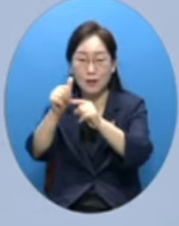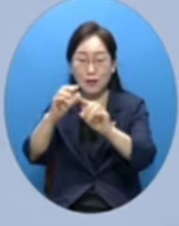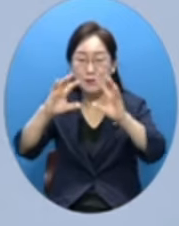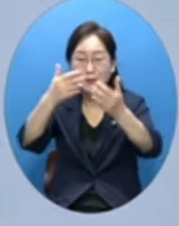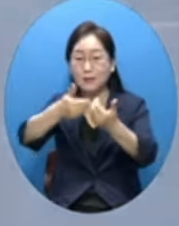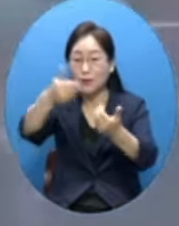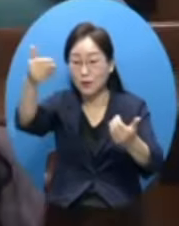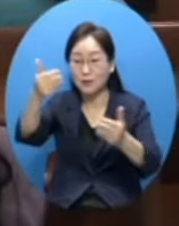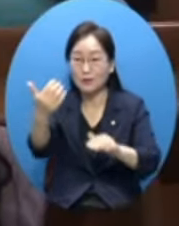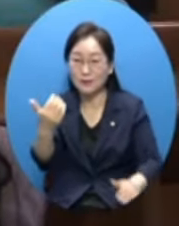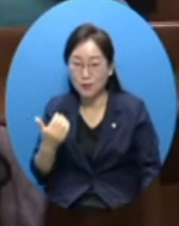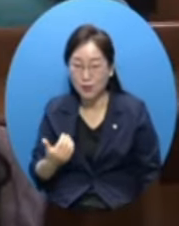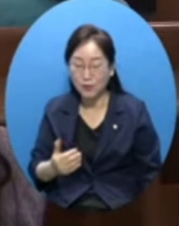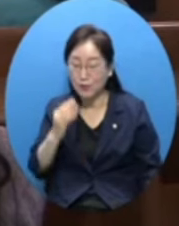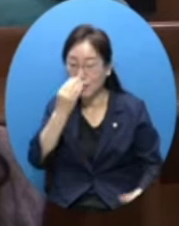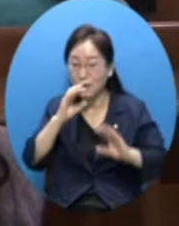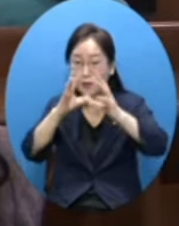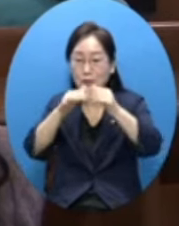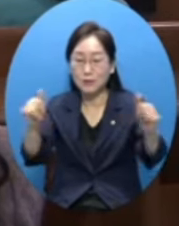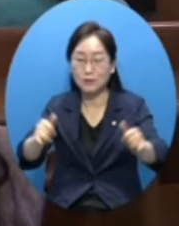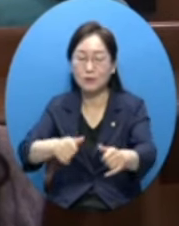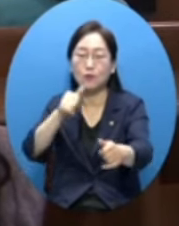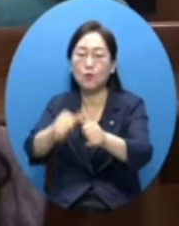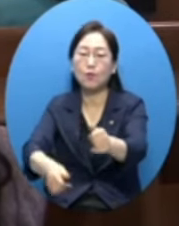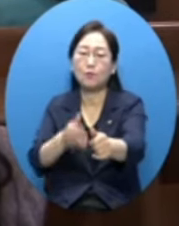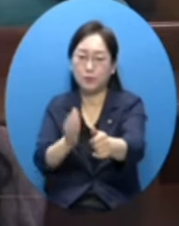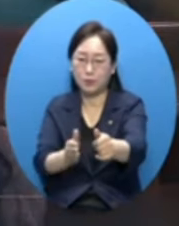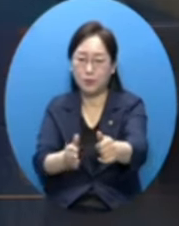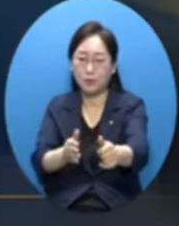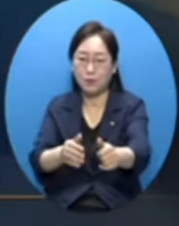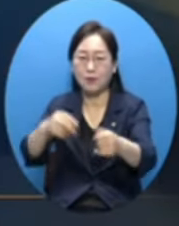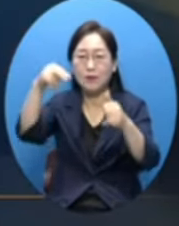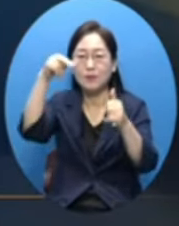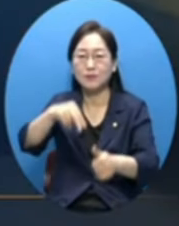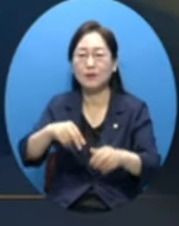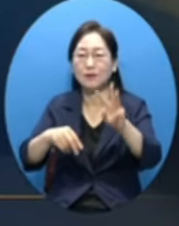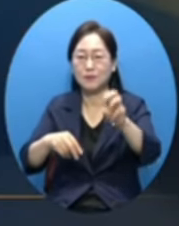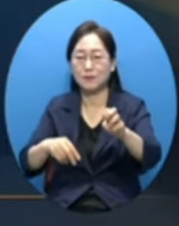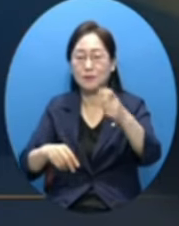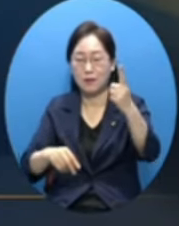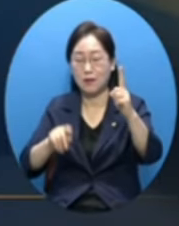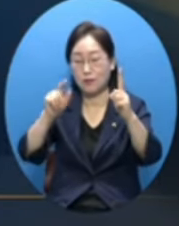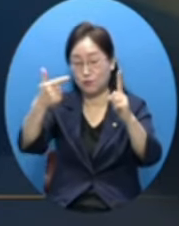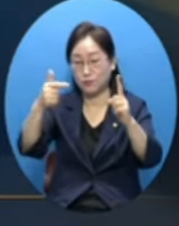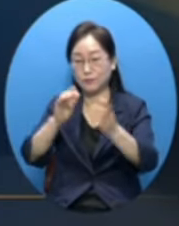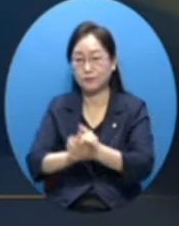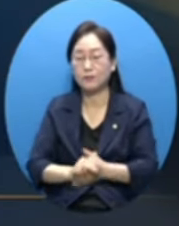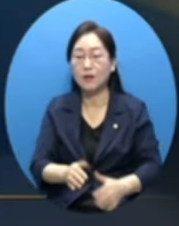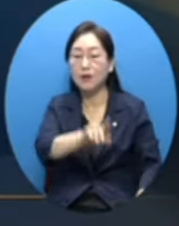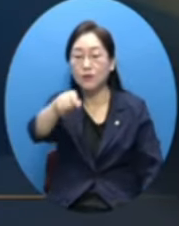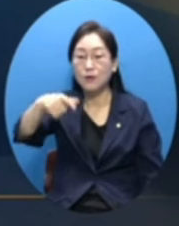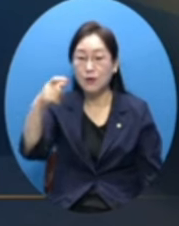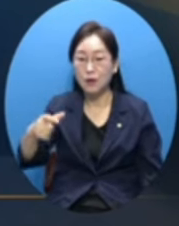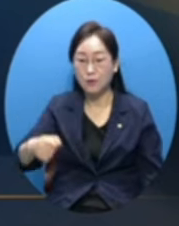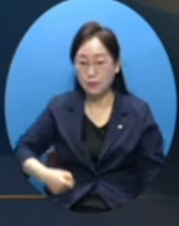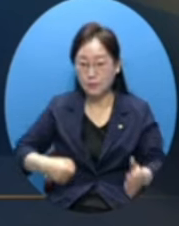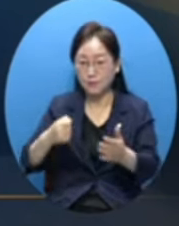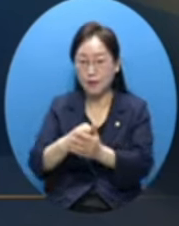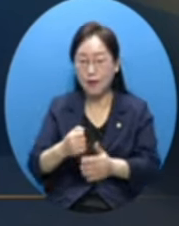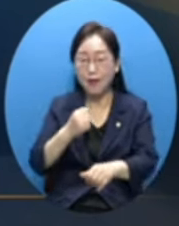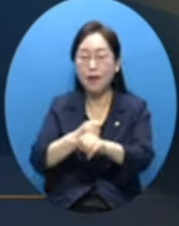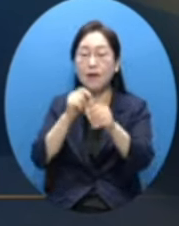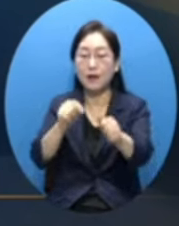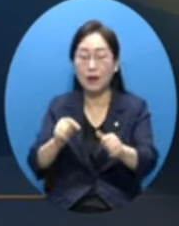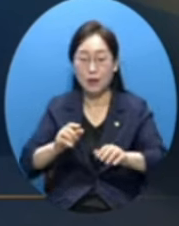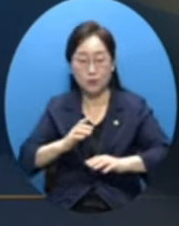전에 이스라엘 백성에게 권면합니다 신명기 31장 6절 7절입니다 너희는 강하고 담대하라